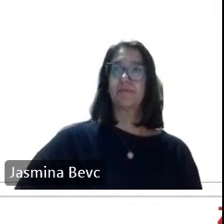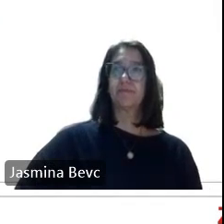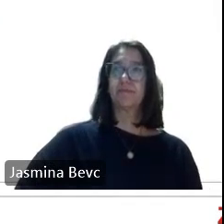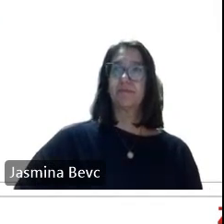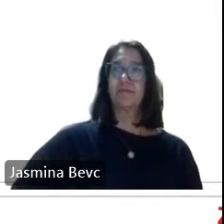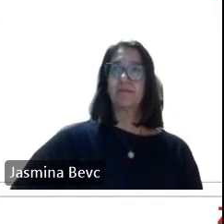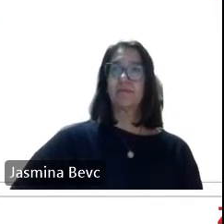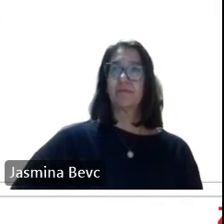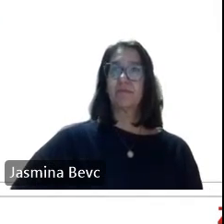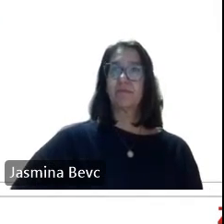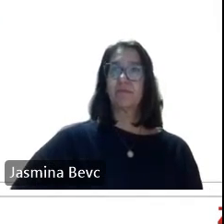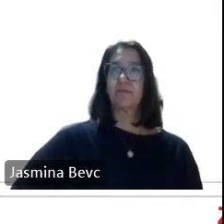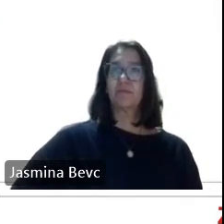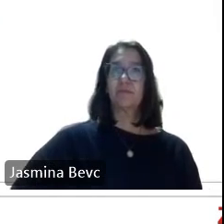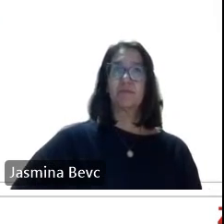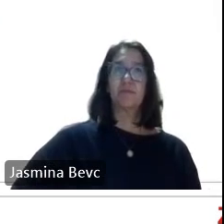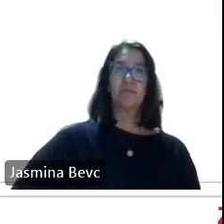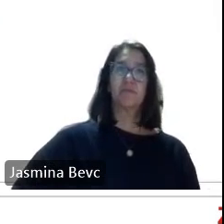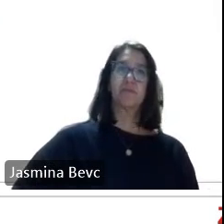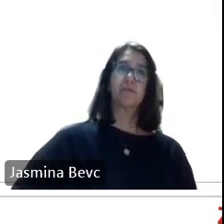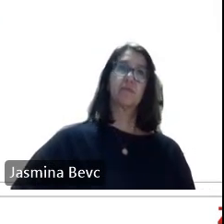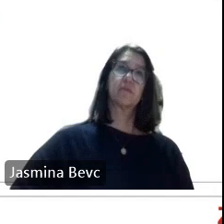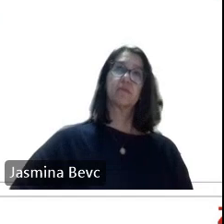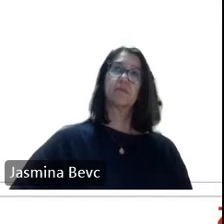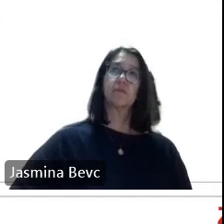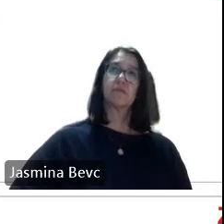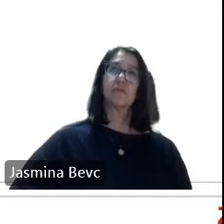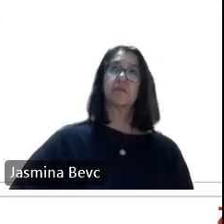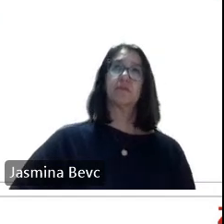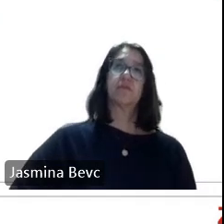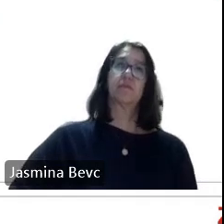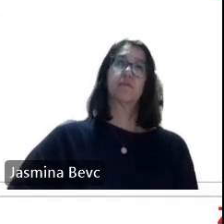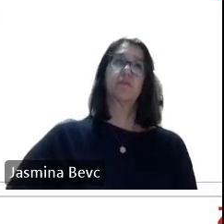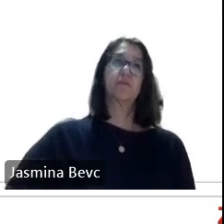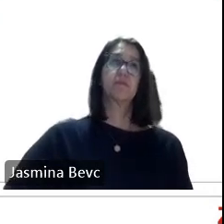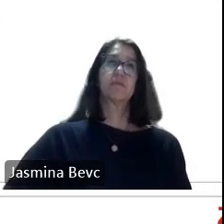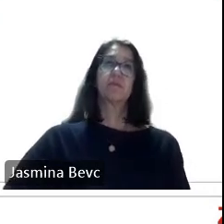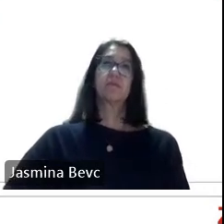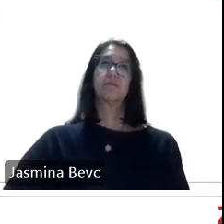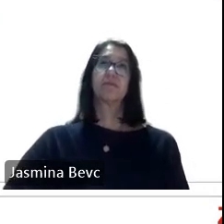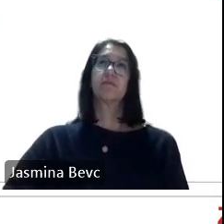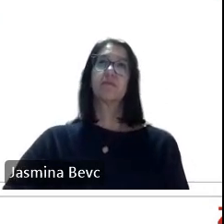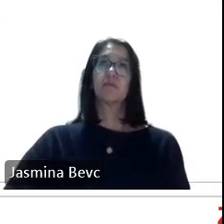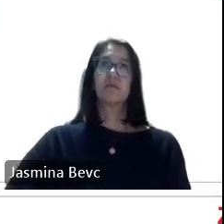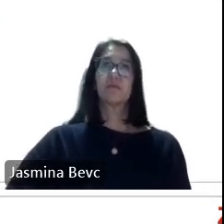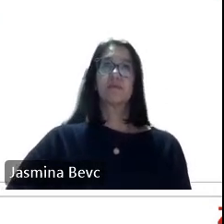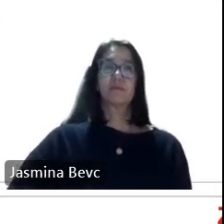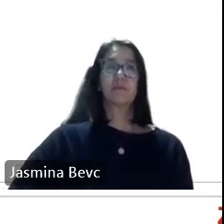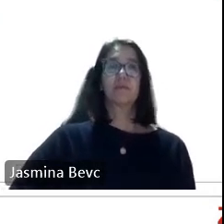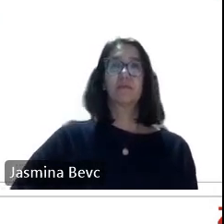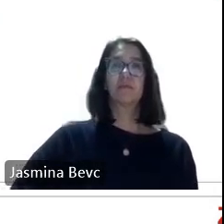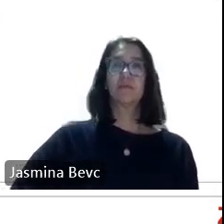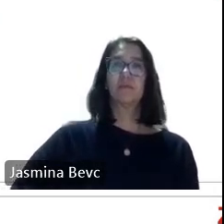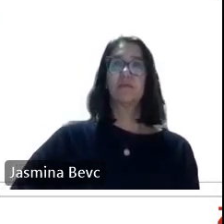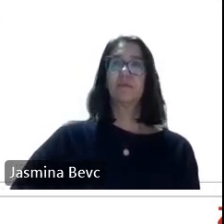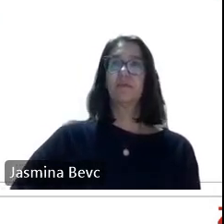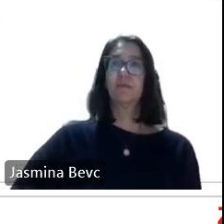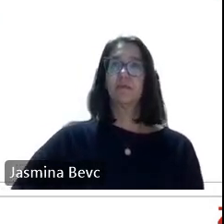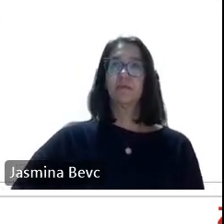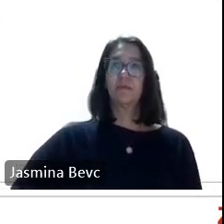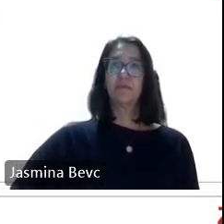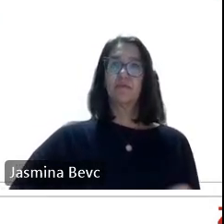Potrošniške organizacije smo pred dobrim letom, malo več kot pred enim letom, začele testirati ogrevalne toplotne